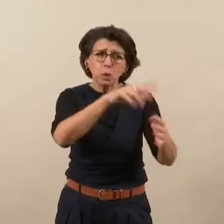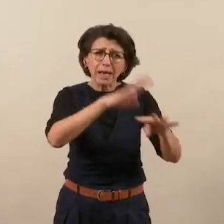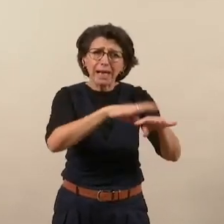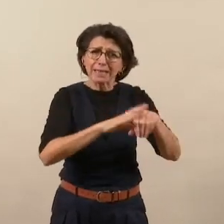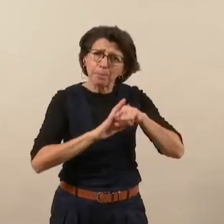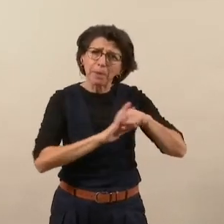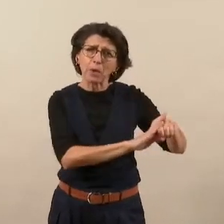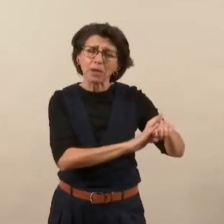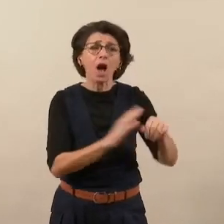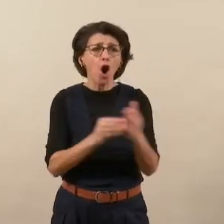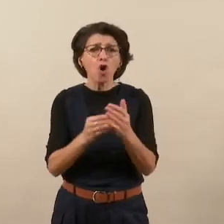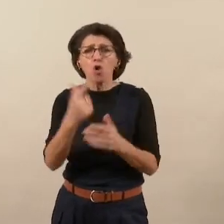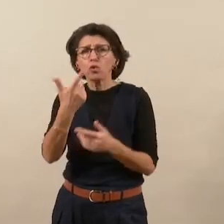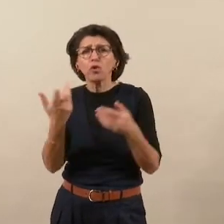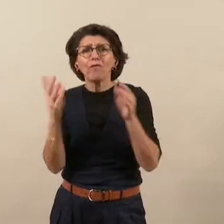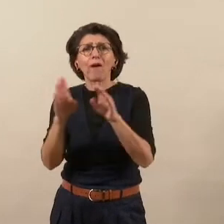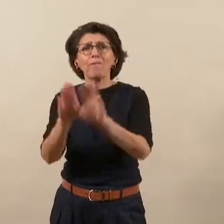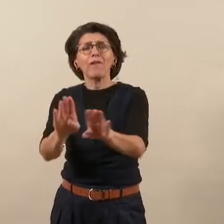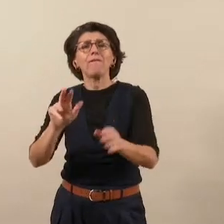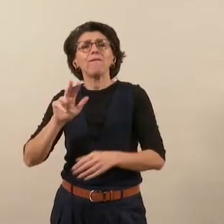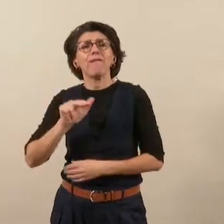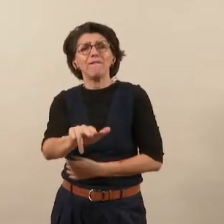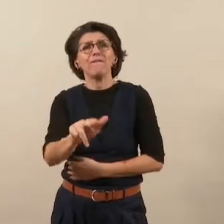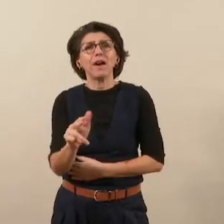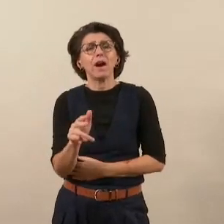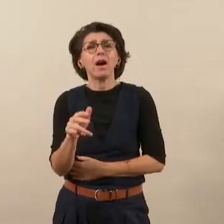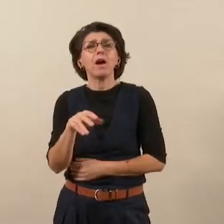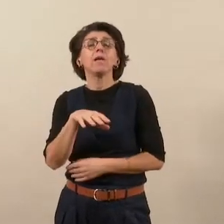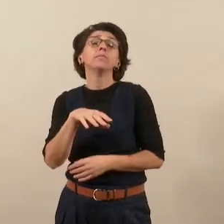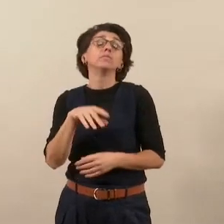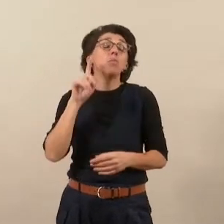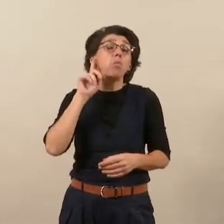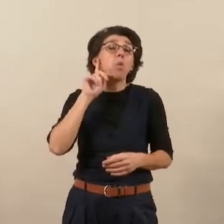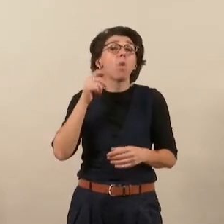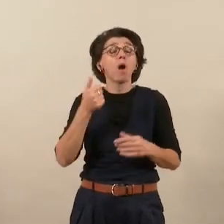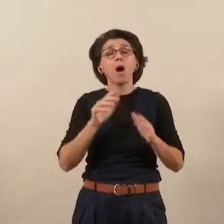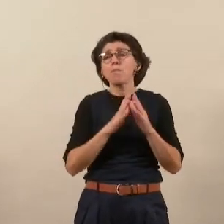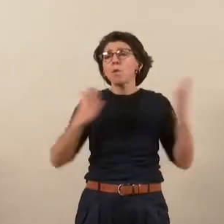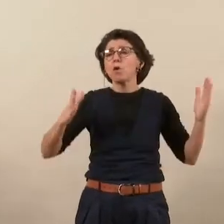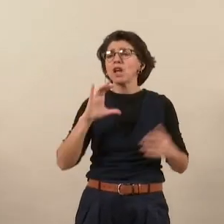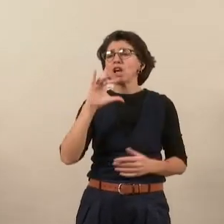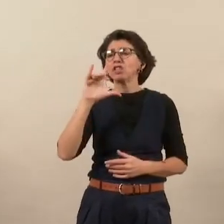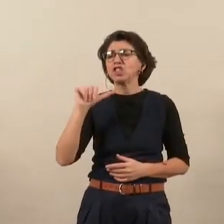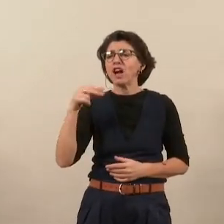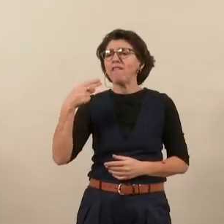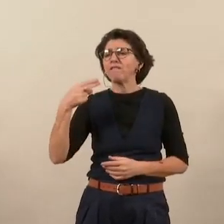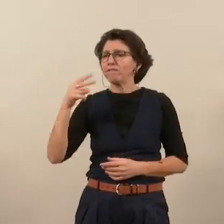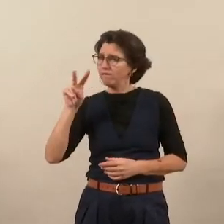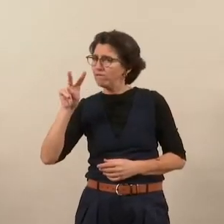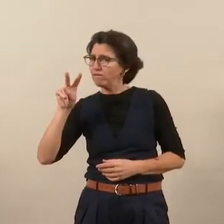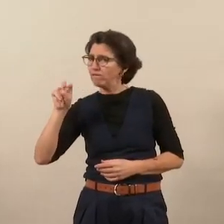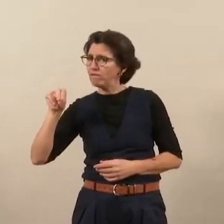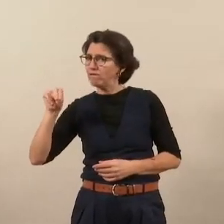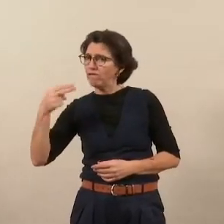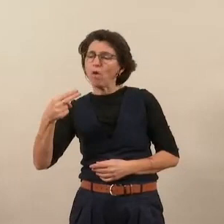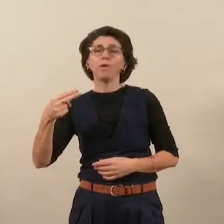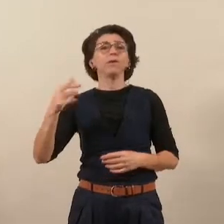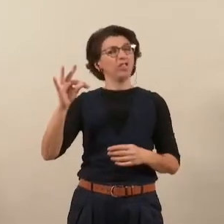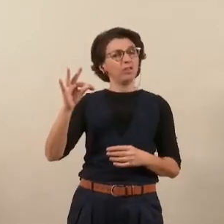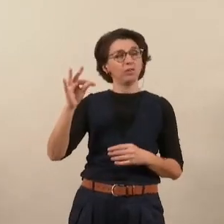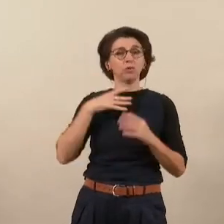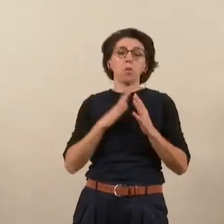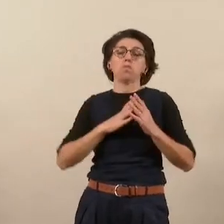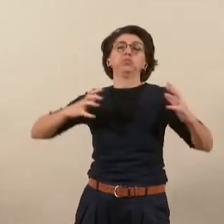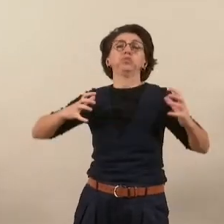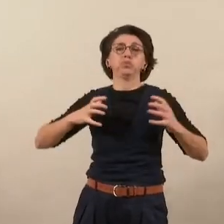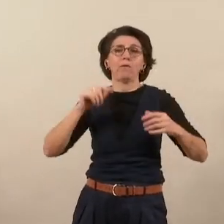à en fermer 2 autres sous prétexte d'un éventuel agrandissement de la bibliothèque Chavant. Quelle belle avancée pour inciter à lire.